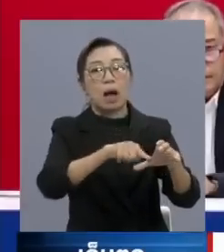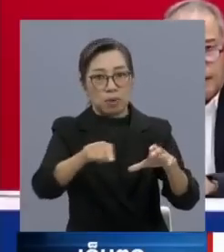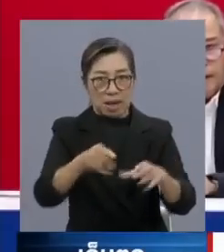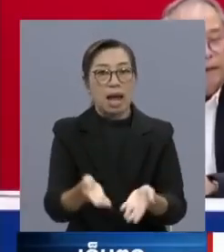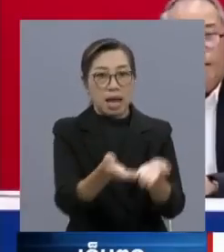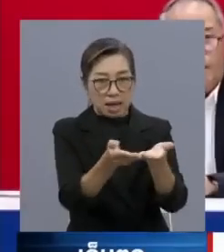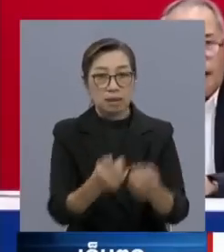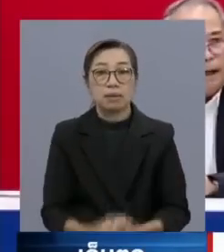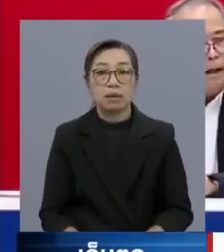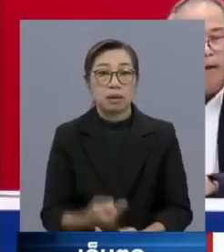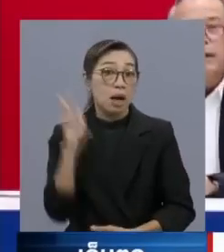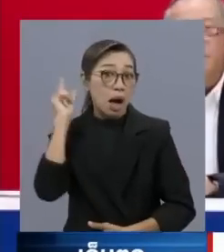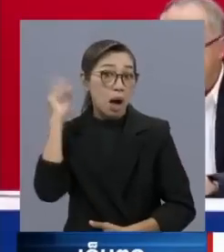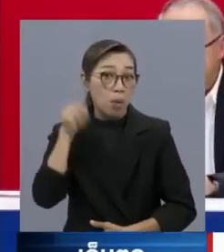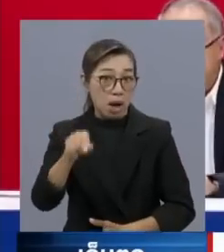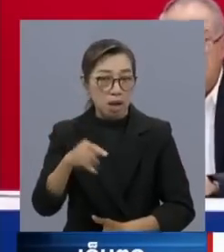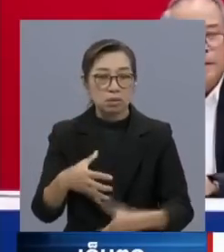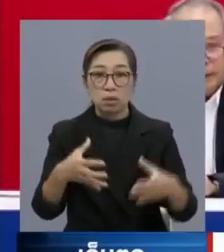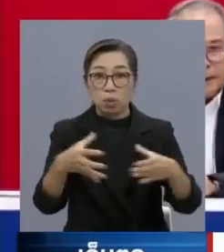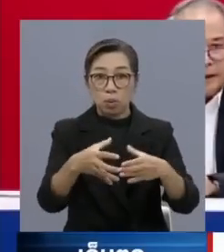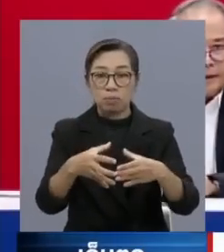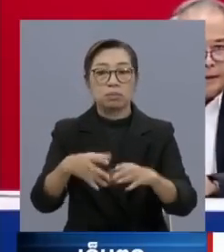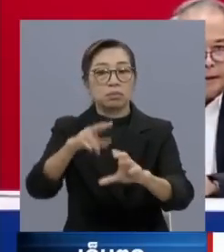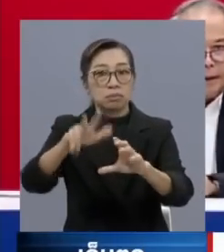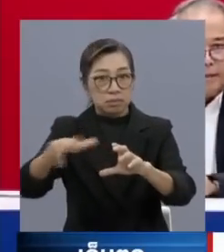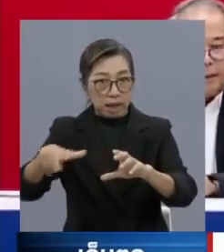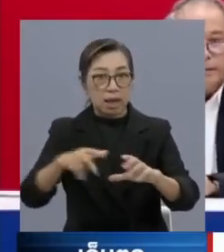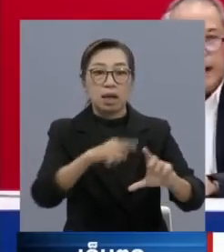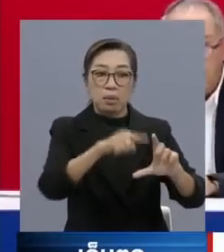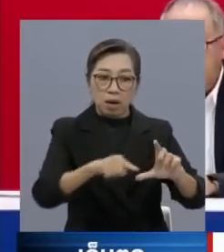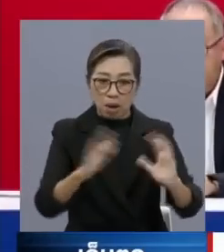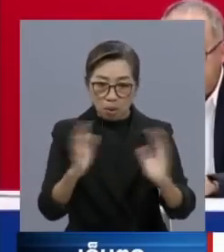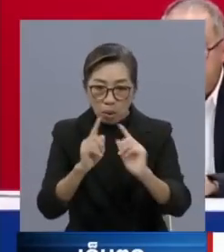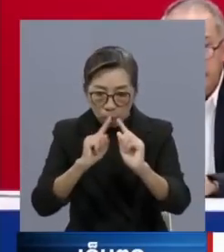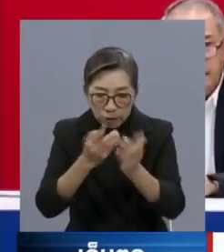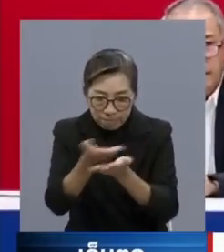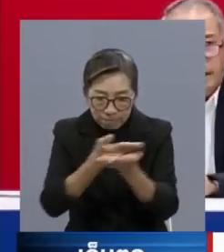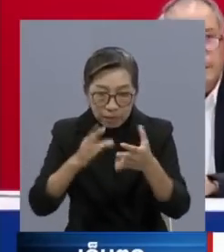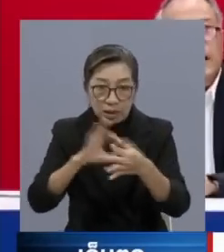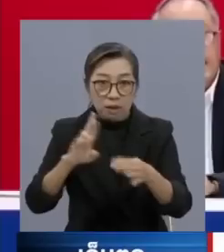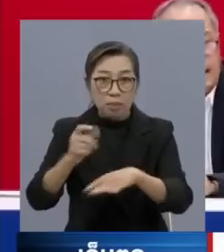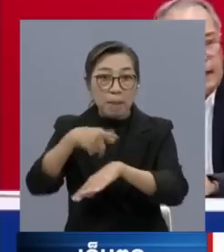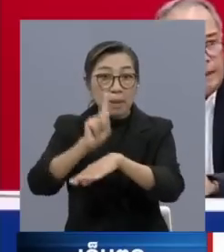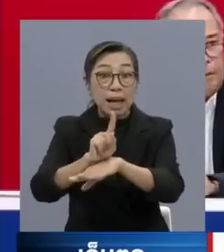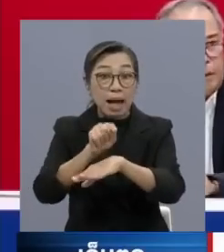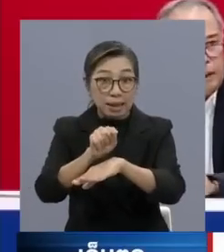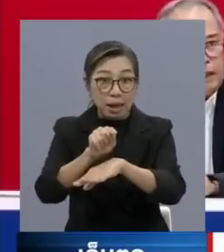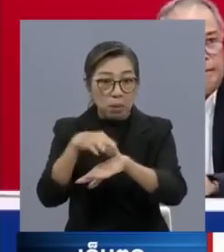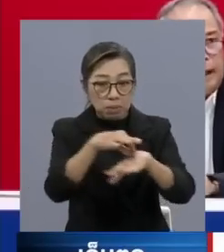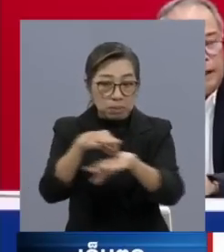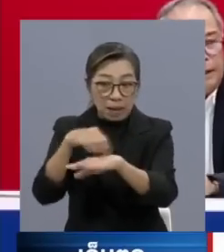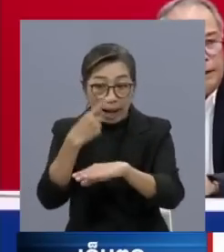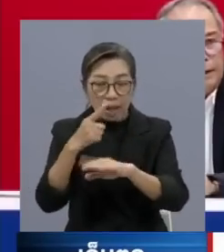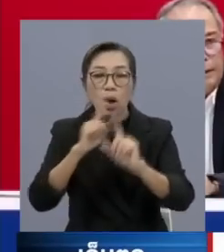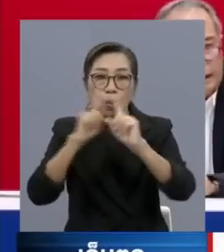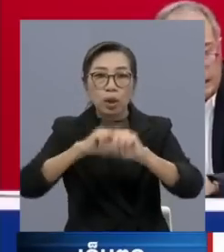านข่าวออกมาคุณผู้ชมคะว่าการหารือระหว่างพรรคเพื่อไทยกับพรรคก้าวไกลเรื่องของตำแหน่งประธานสภาตอนนี้ได้ข้อยุติแล้วนะคะโดยพร